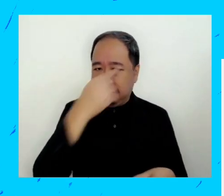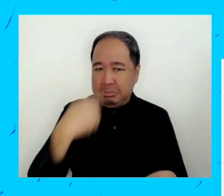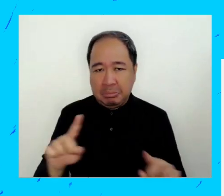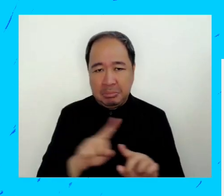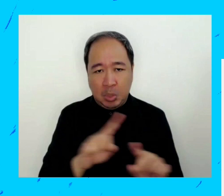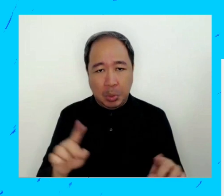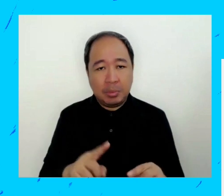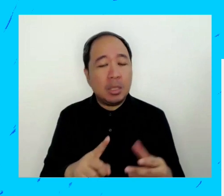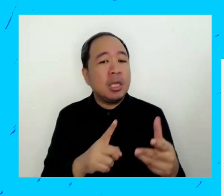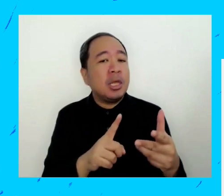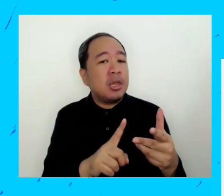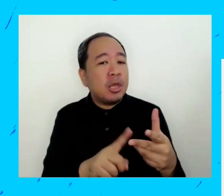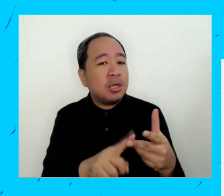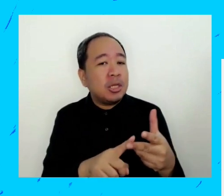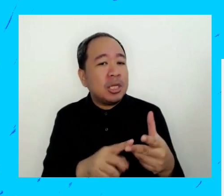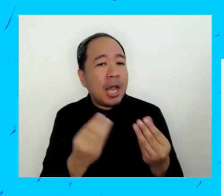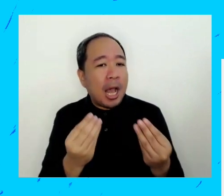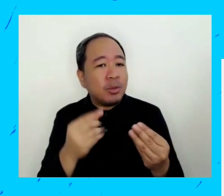Pour des